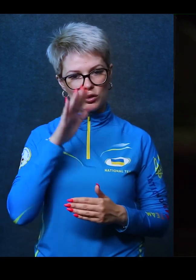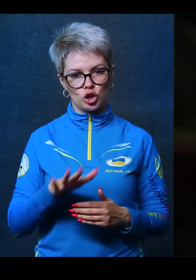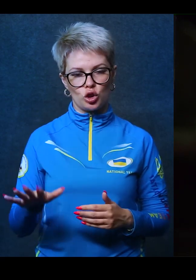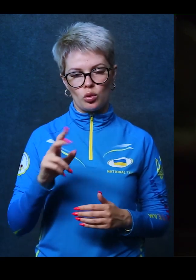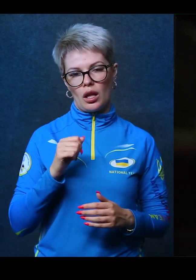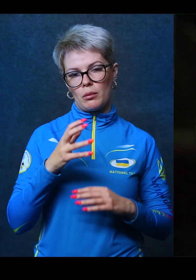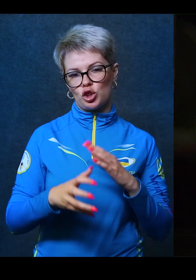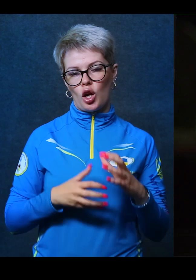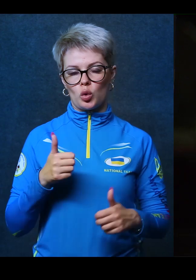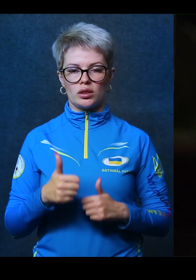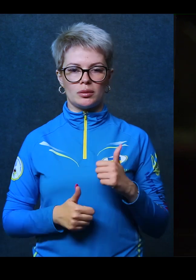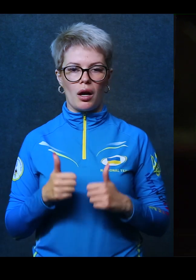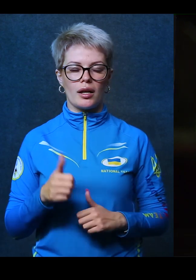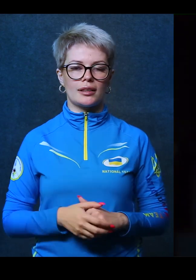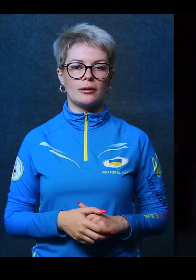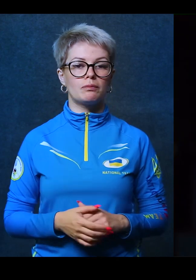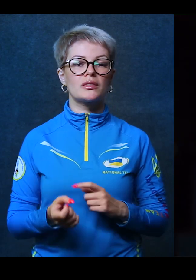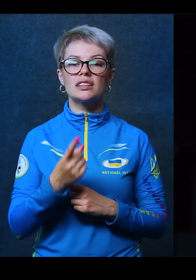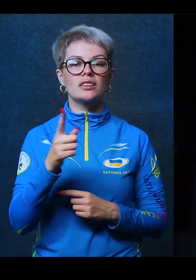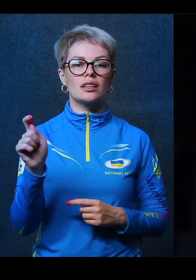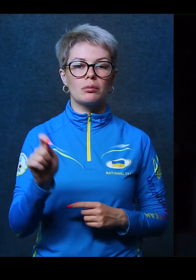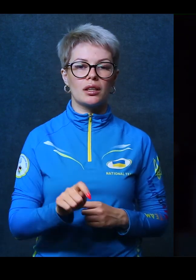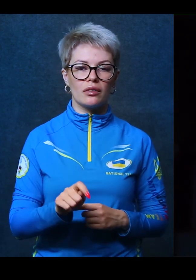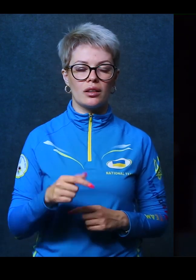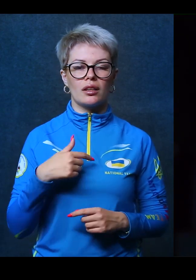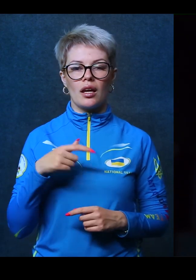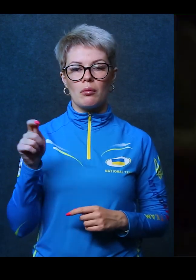на міжнародних змаганнях. Звідки ти приїхав